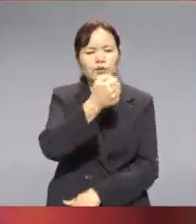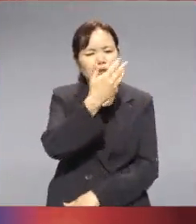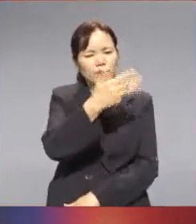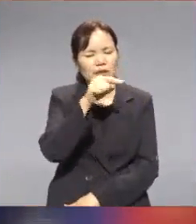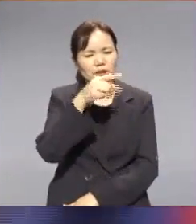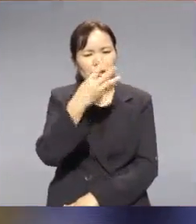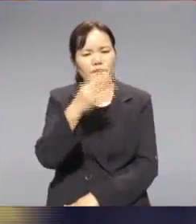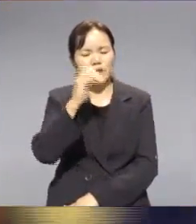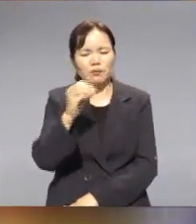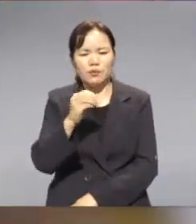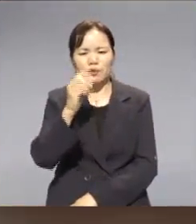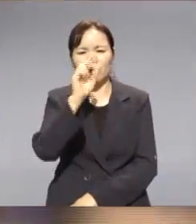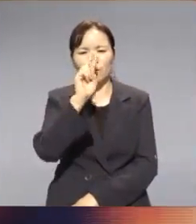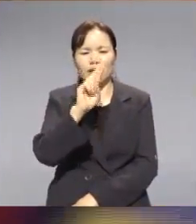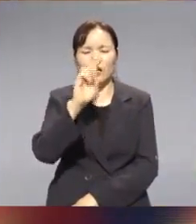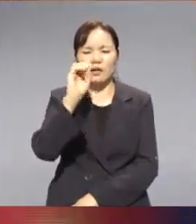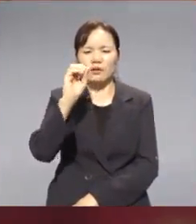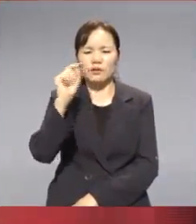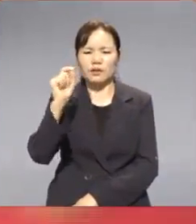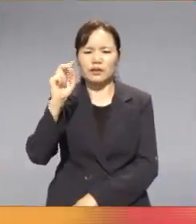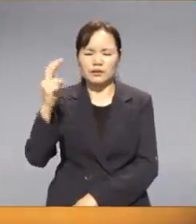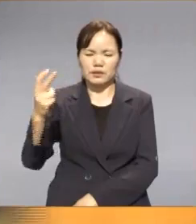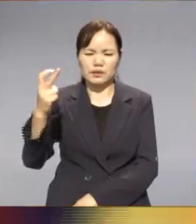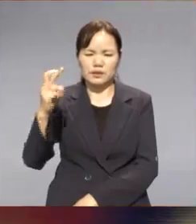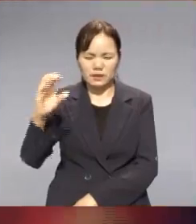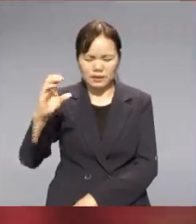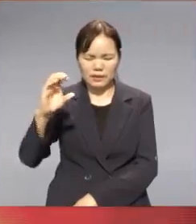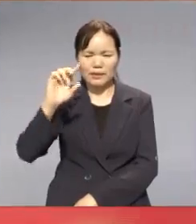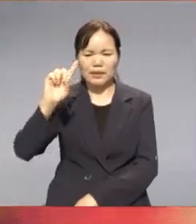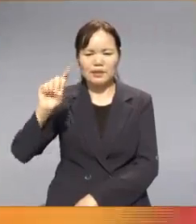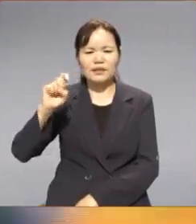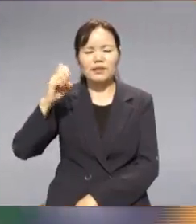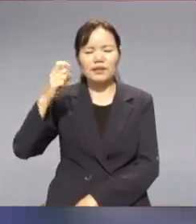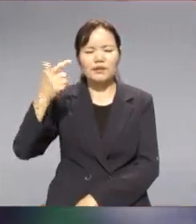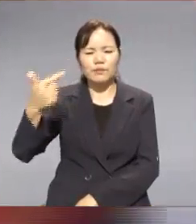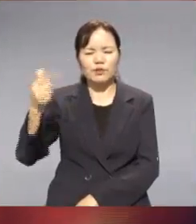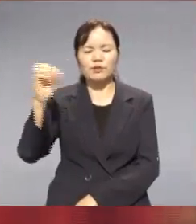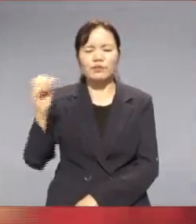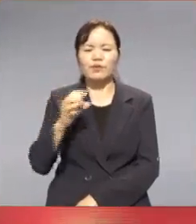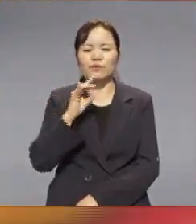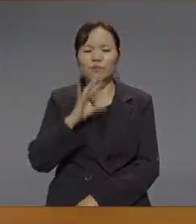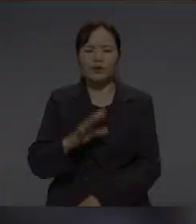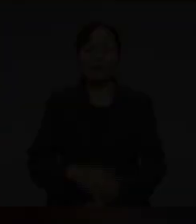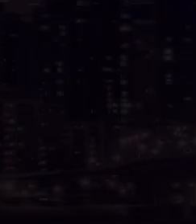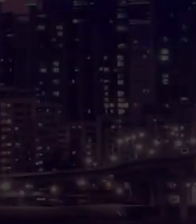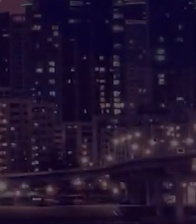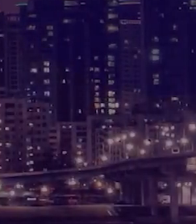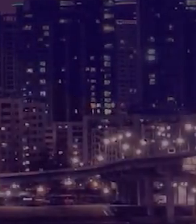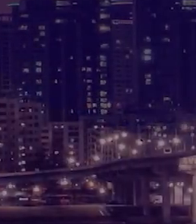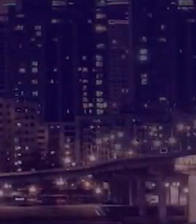학군은 16.4%에 그쳤습니다. OBS 뉴스 갈태웅입니다.